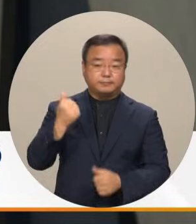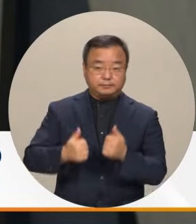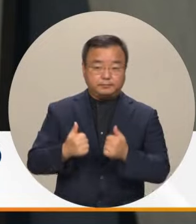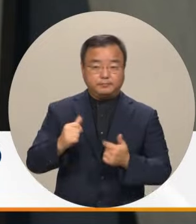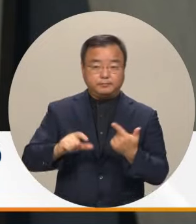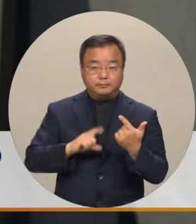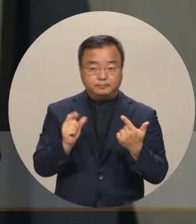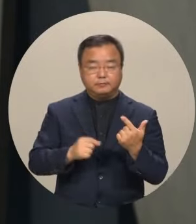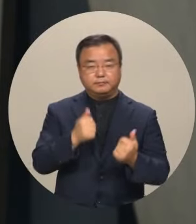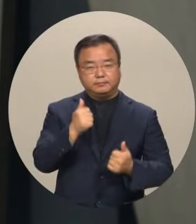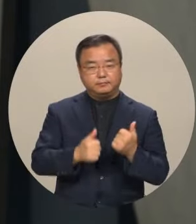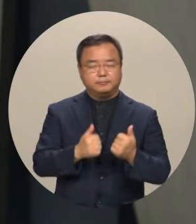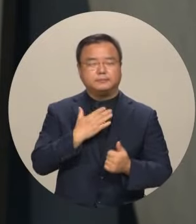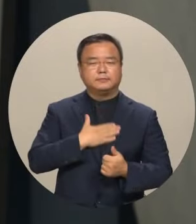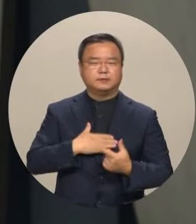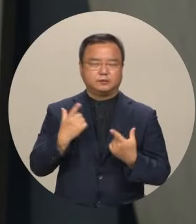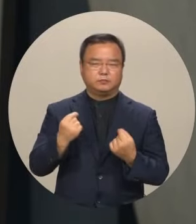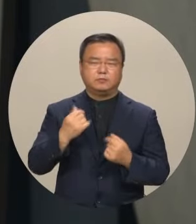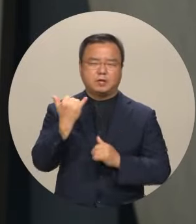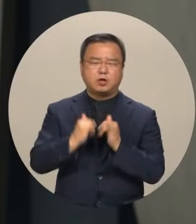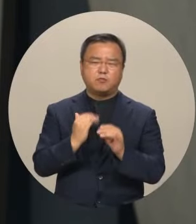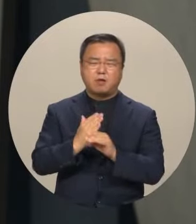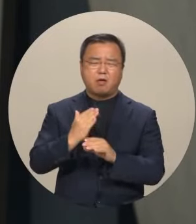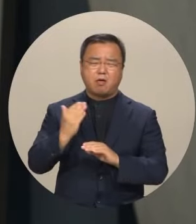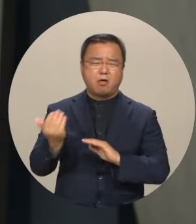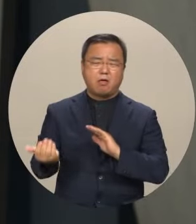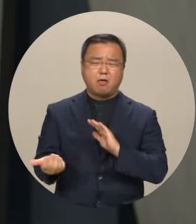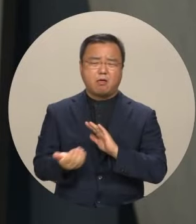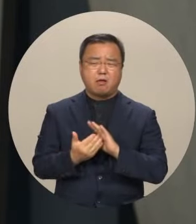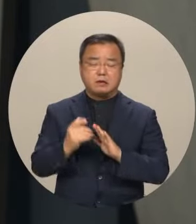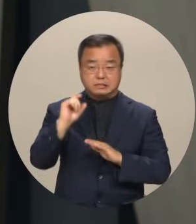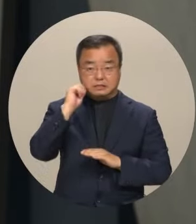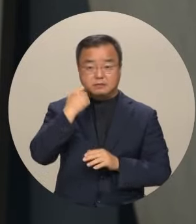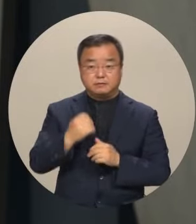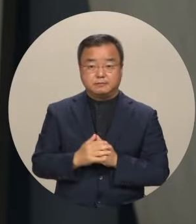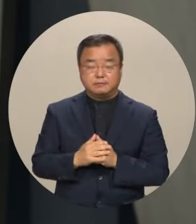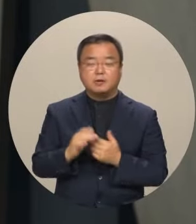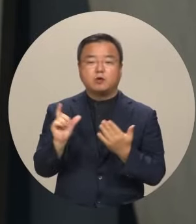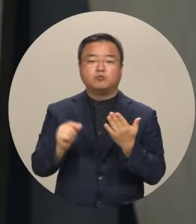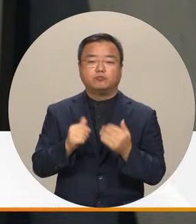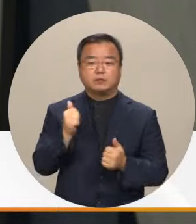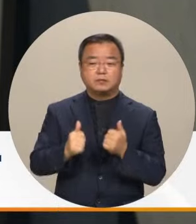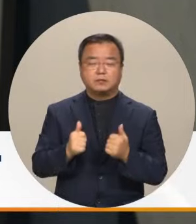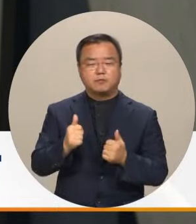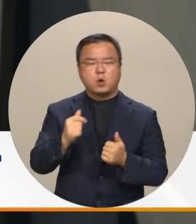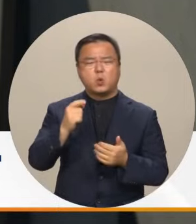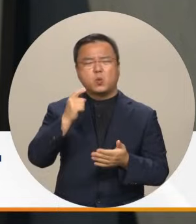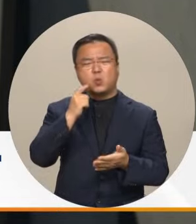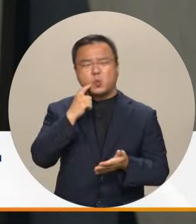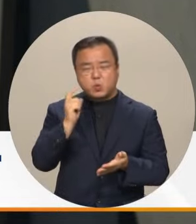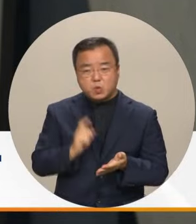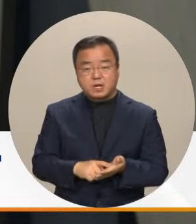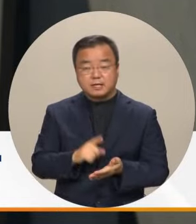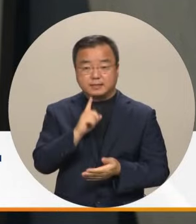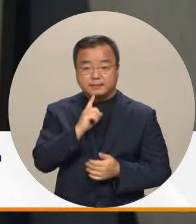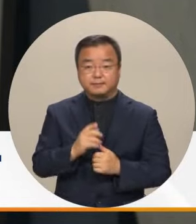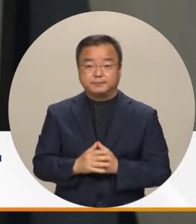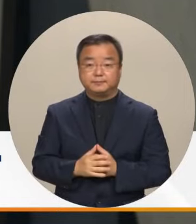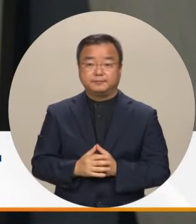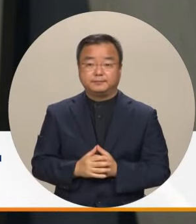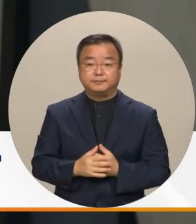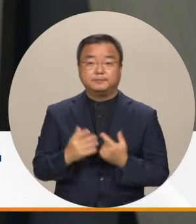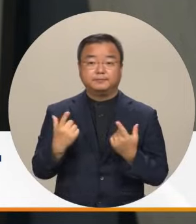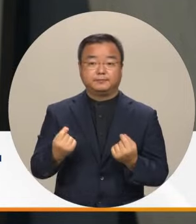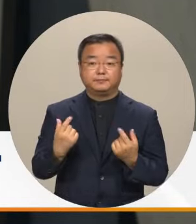올해 6월 모평은 아시다시피 역대급으로 어려웠습니다 또 그에 비해서 9월 모평은 또 역대급으로 쉬웠다는 평가가 있었고요